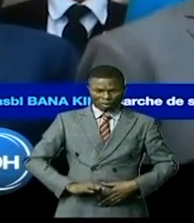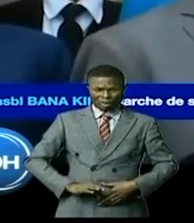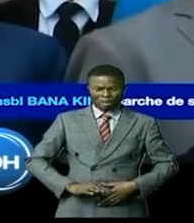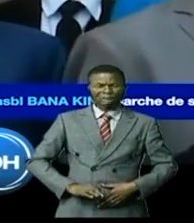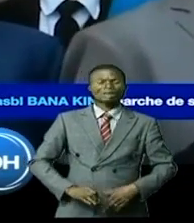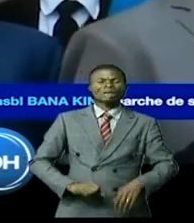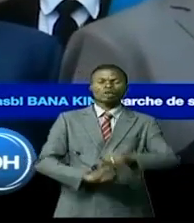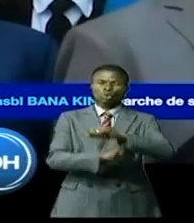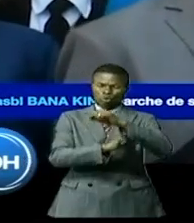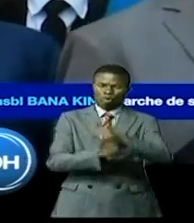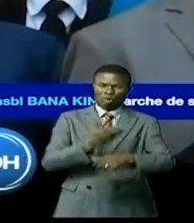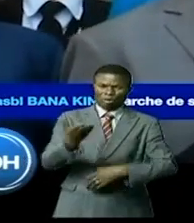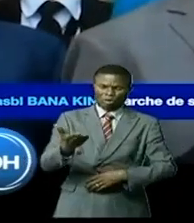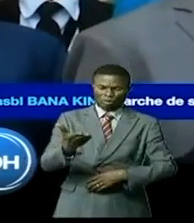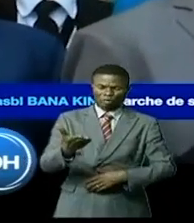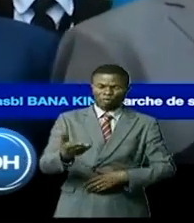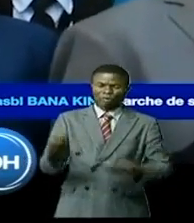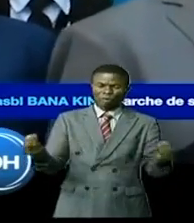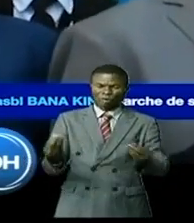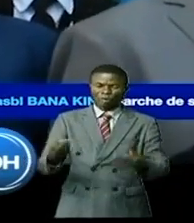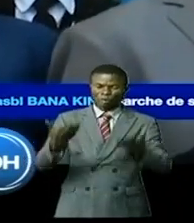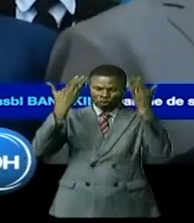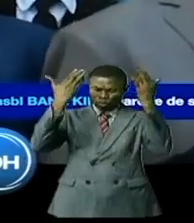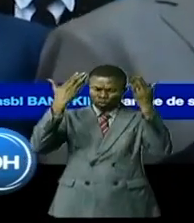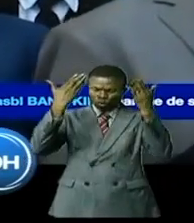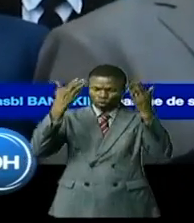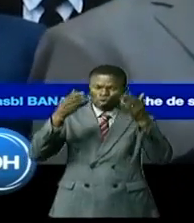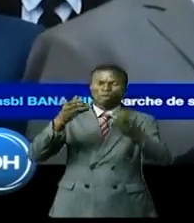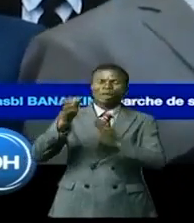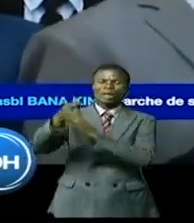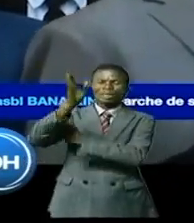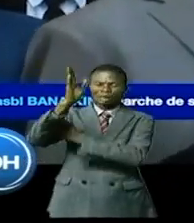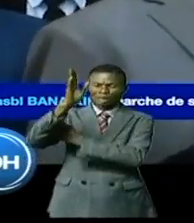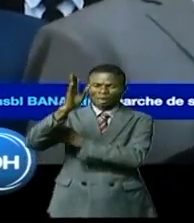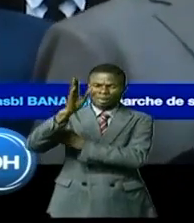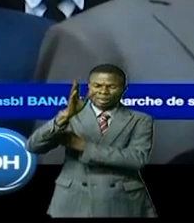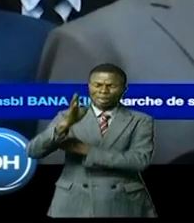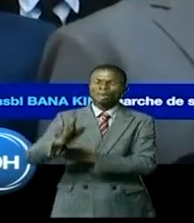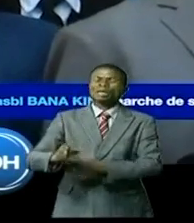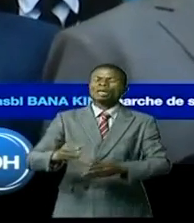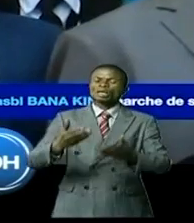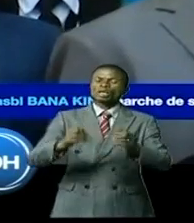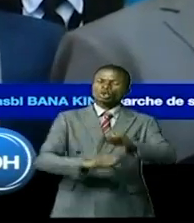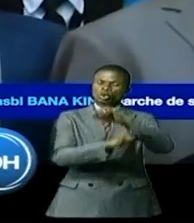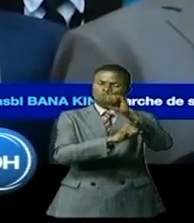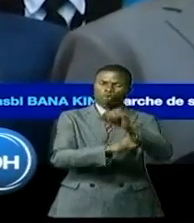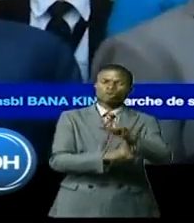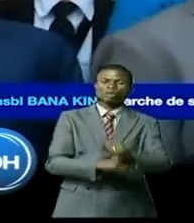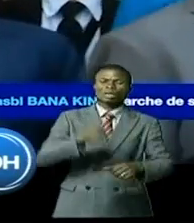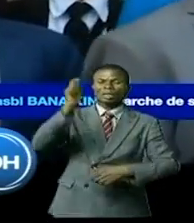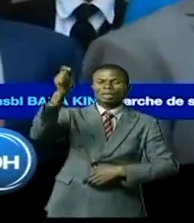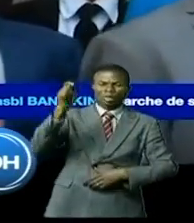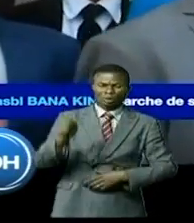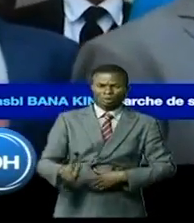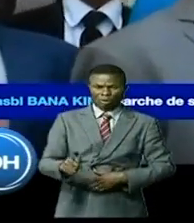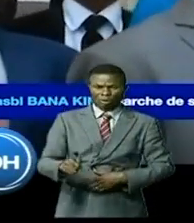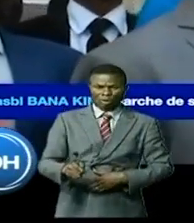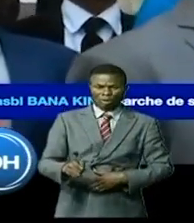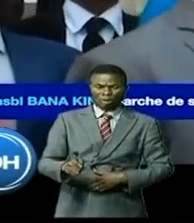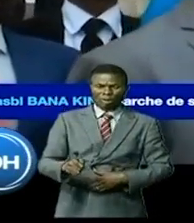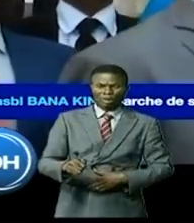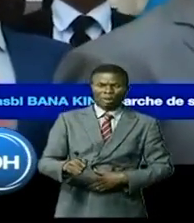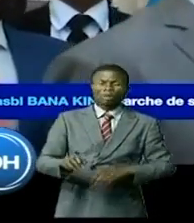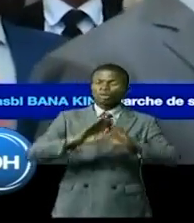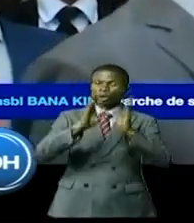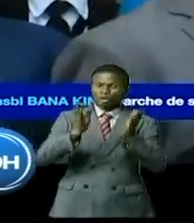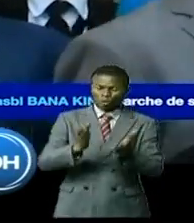Kwanzambe, a dit à forces armées congolaises, Namabo Kwanzambe. Amen. Oui, bah, ben, amis,